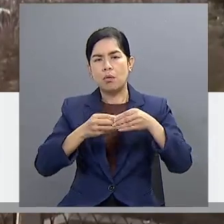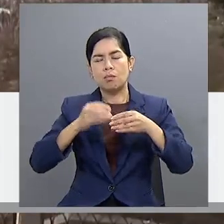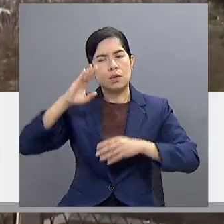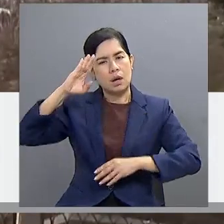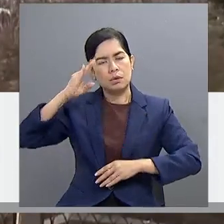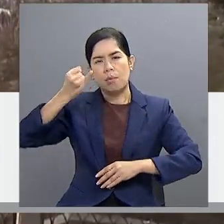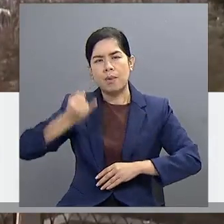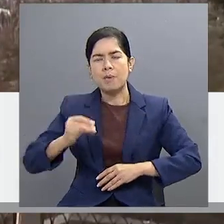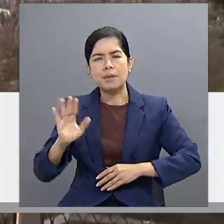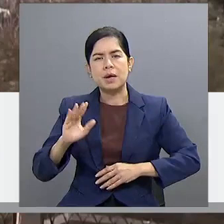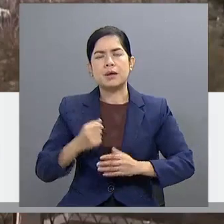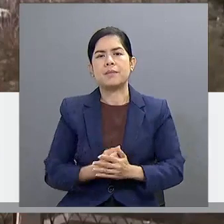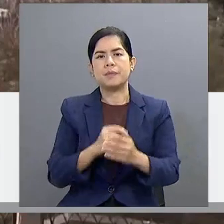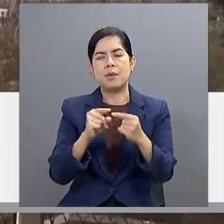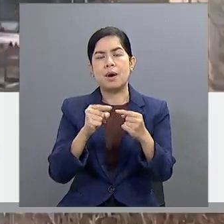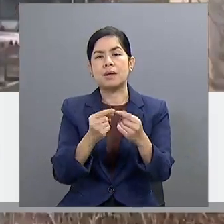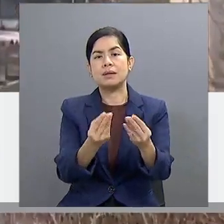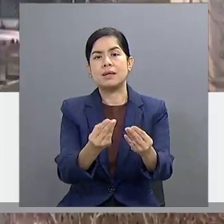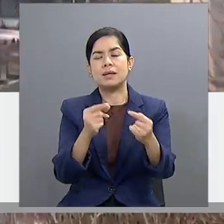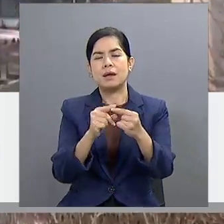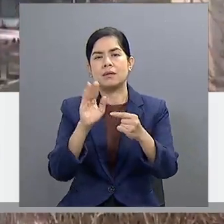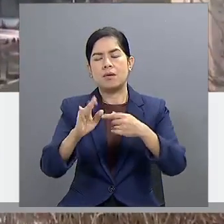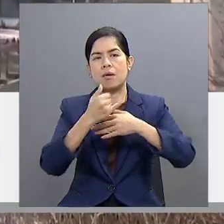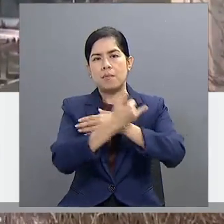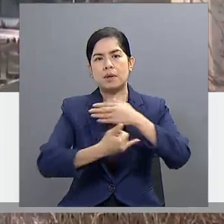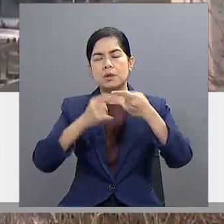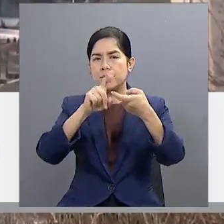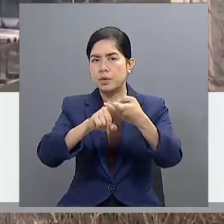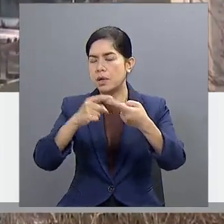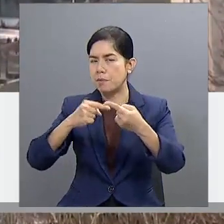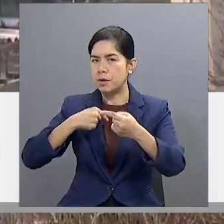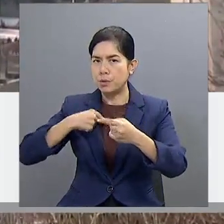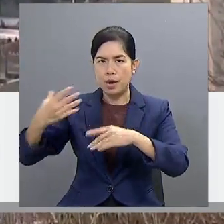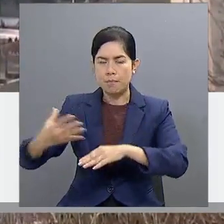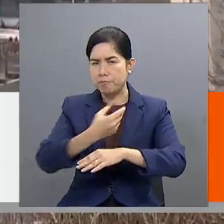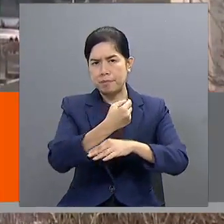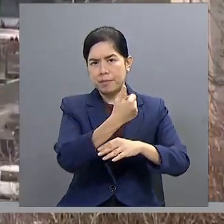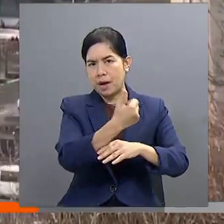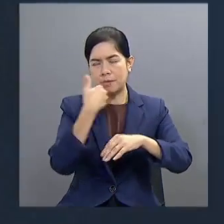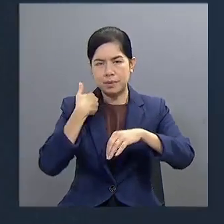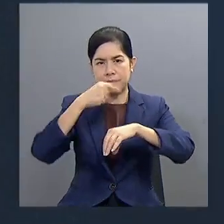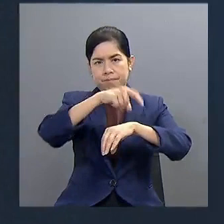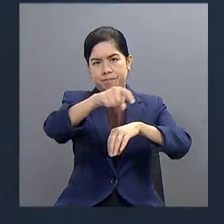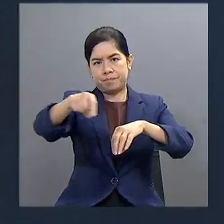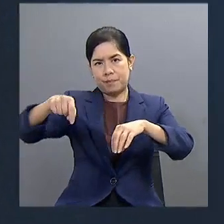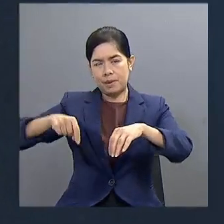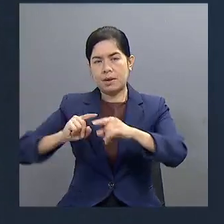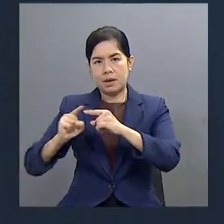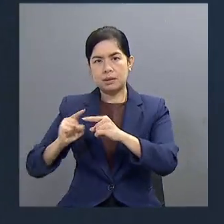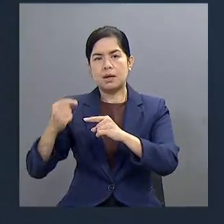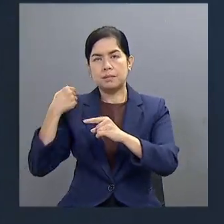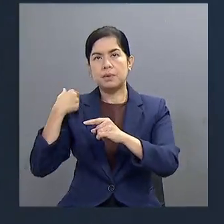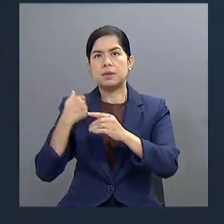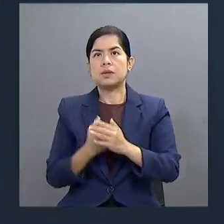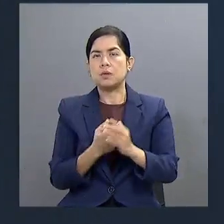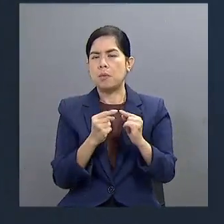สเซียยึดไปกลับคืนมาได้ไม่ว่าจะเป็นภูมิภาคคาคิฟเคอร์สันรวมถึงเกาะสเน็กซึ่งถือเป็นตัวอย่างที่ดี